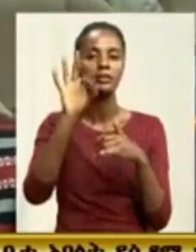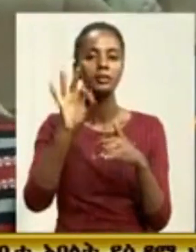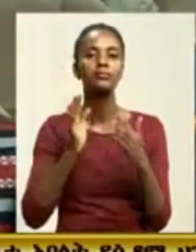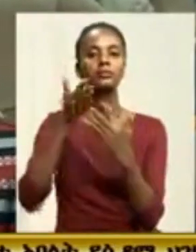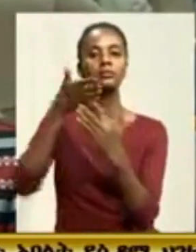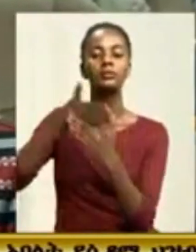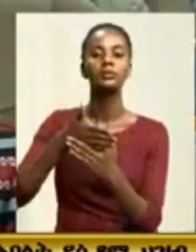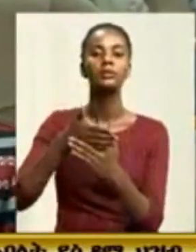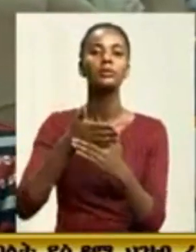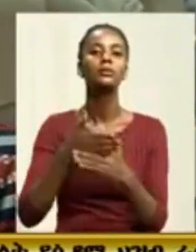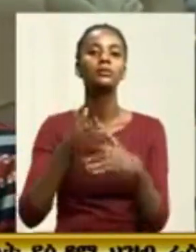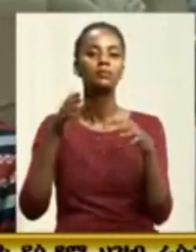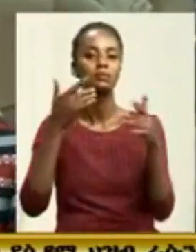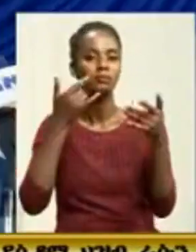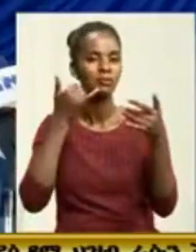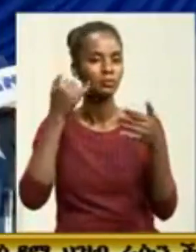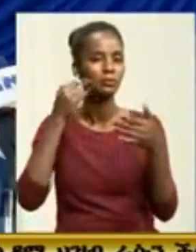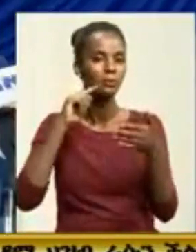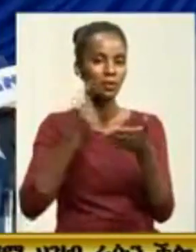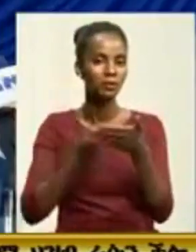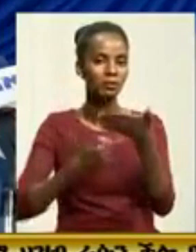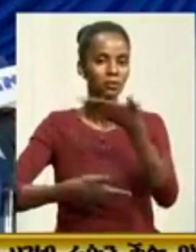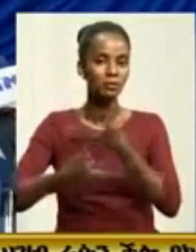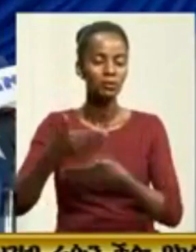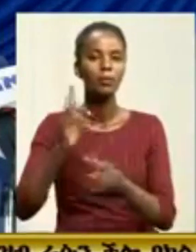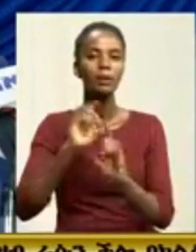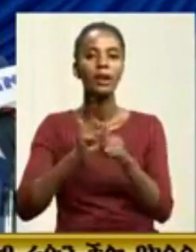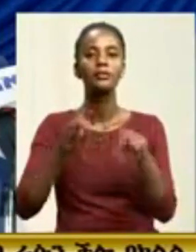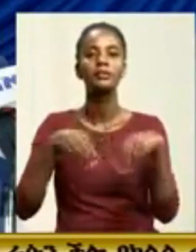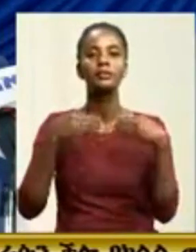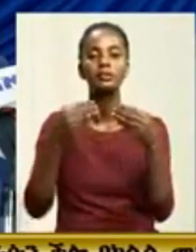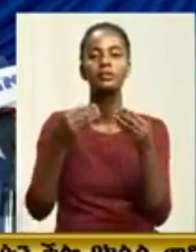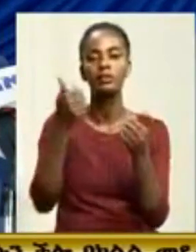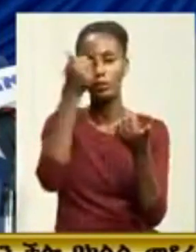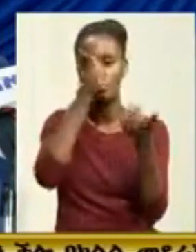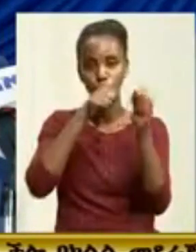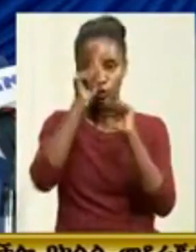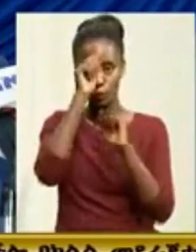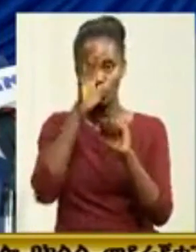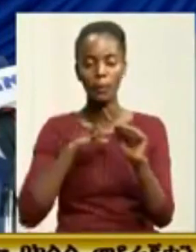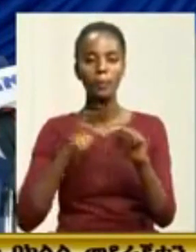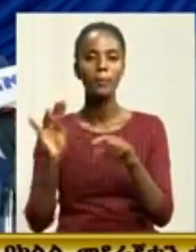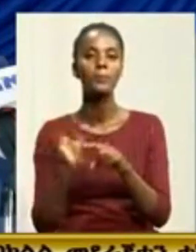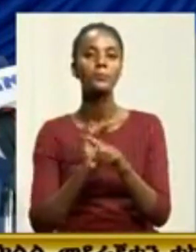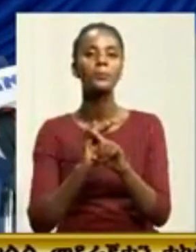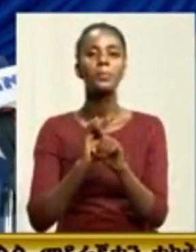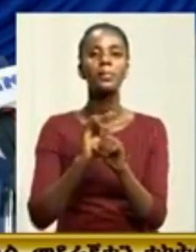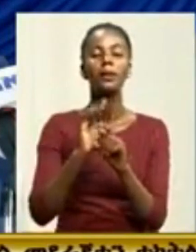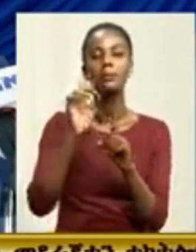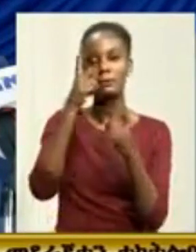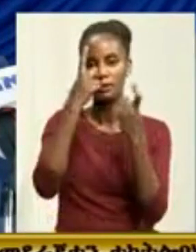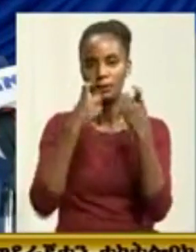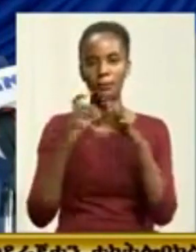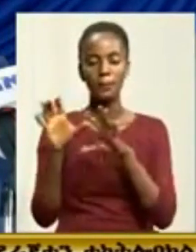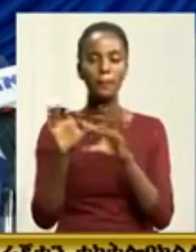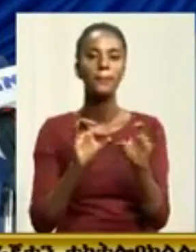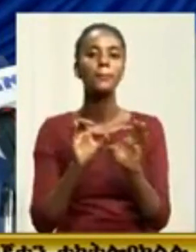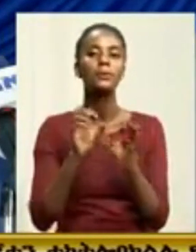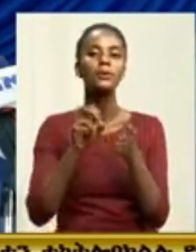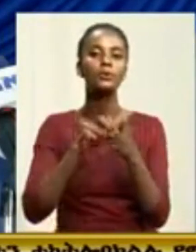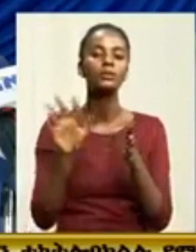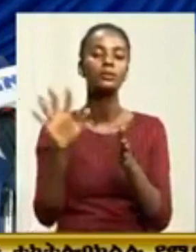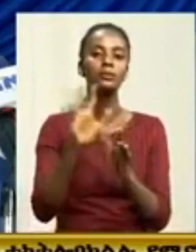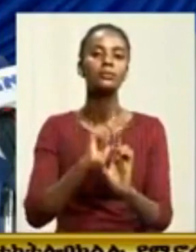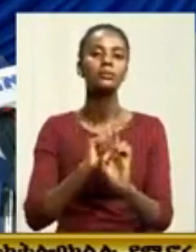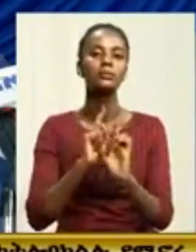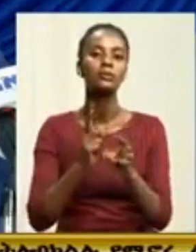አማካኝነት ጥቆማዎች በመቀበልና መረጃዎችን በማጣራት ምላሽ የመስጠትና የተጠረጠሩ ሰዎች በባለሙያ ተጣርተው ምርመራ በማድረግ ውጤታቸው